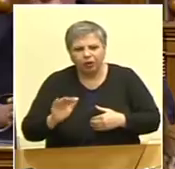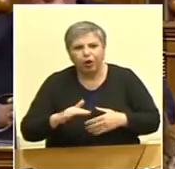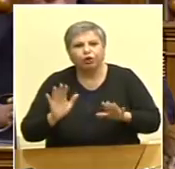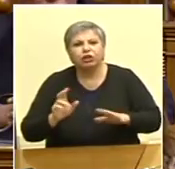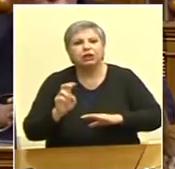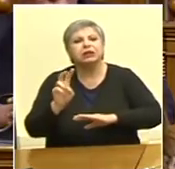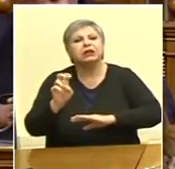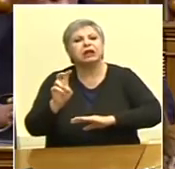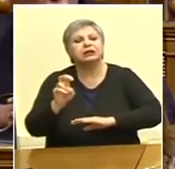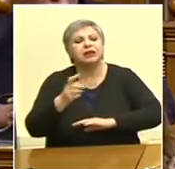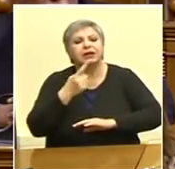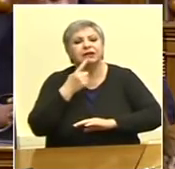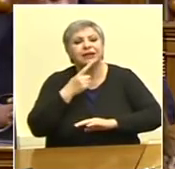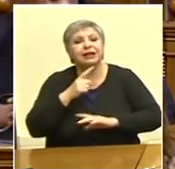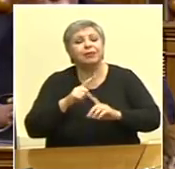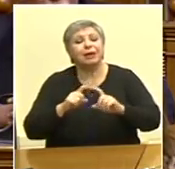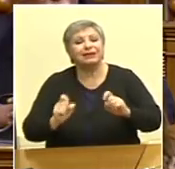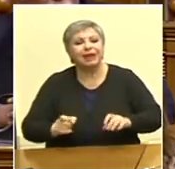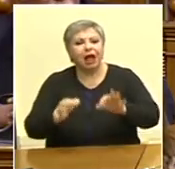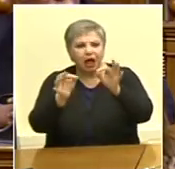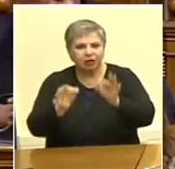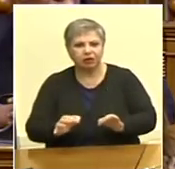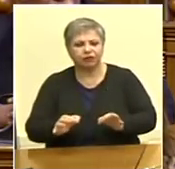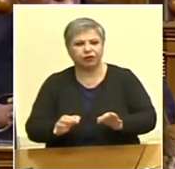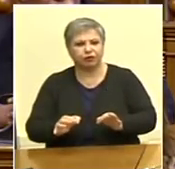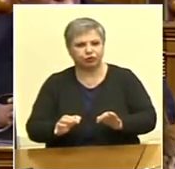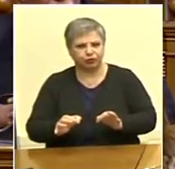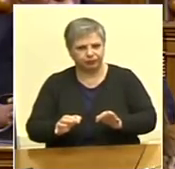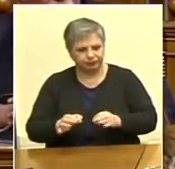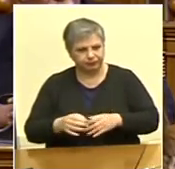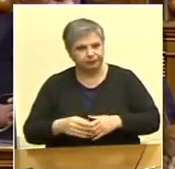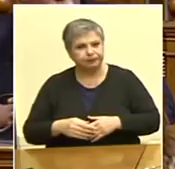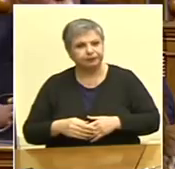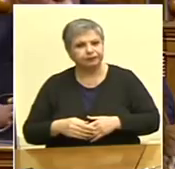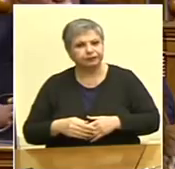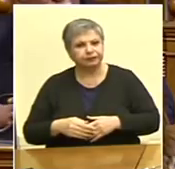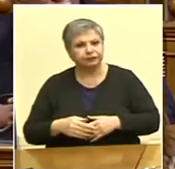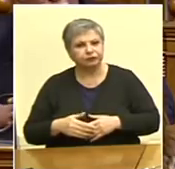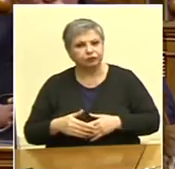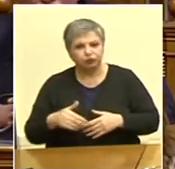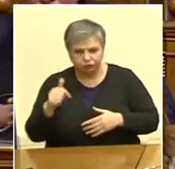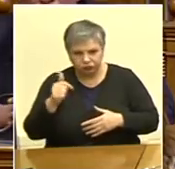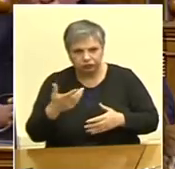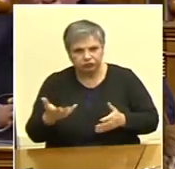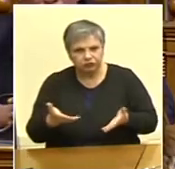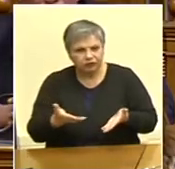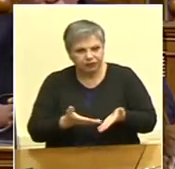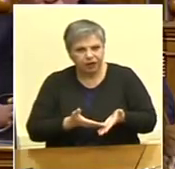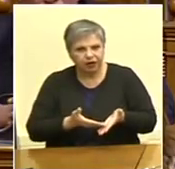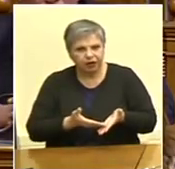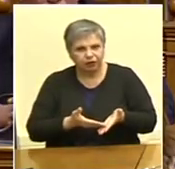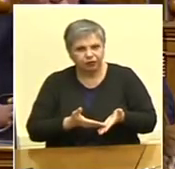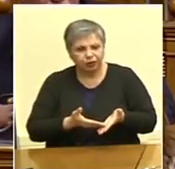Είπε επί λέξη ο κύριος Χατζηδάκης ότι... Ναι, να το επαναλάβω. Θέλετε να το επαναλάβω? Αν δεν θέλετε,